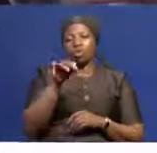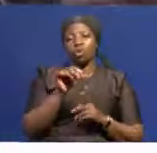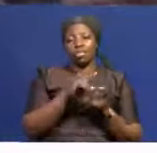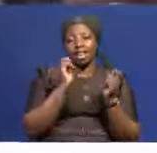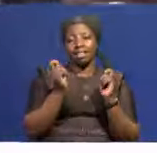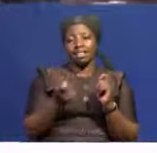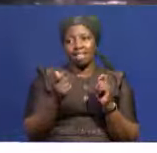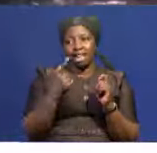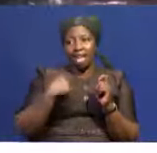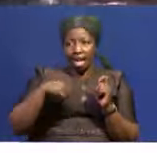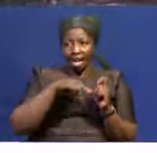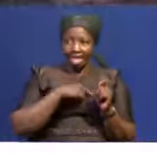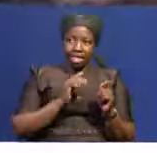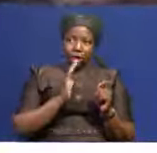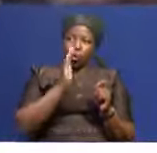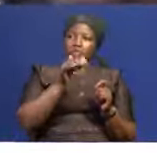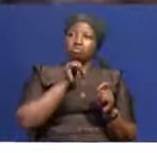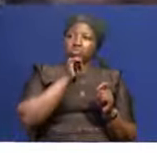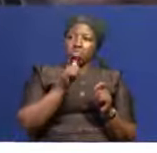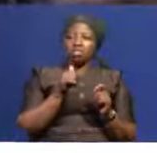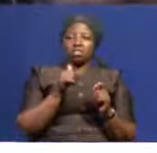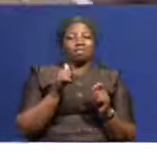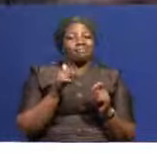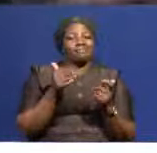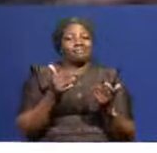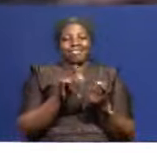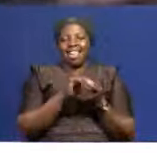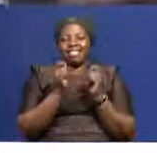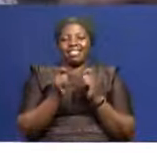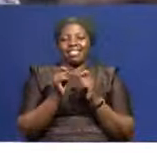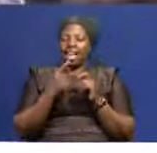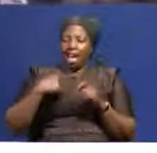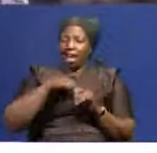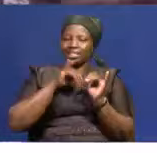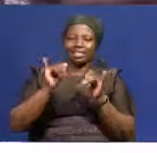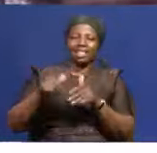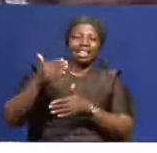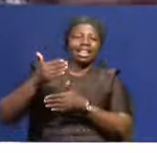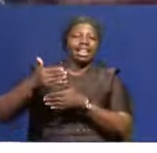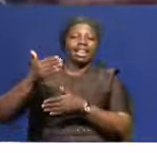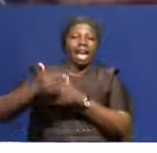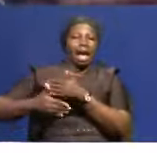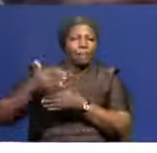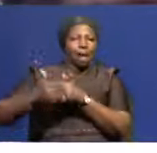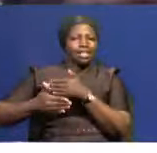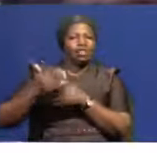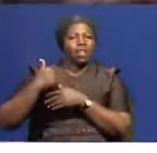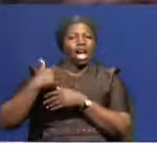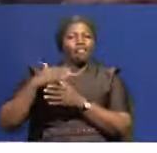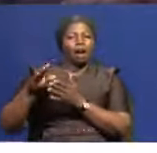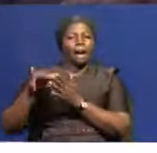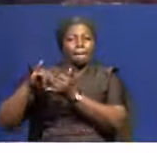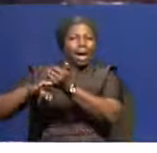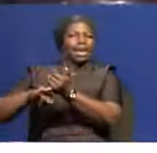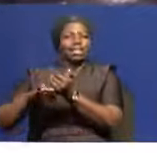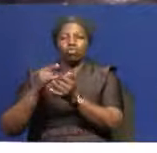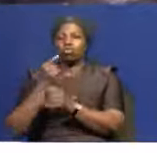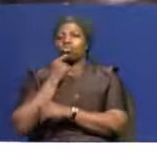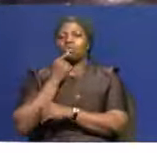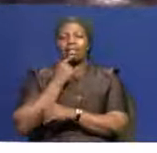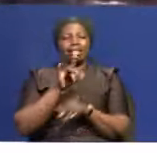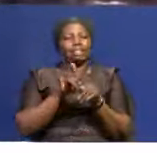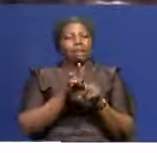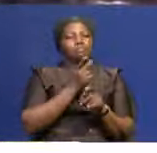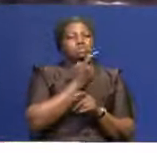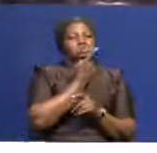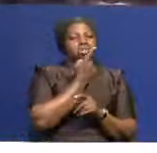mahali tutakwazwa kuwa majirani. Tuko majirani, tumeoa Turkana. Turkana wamepoko. Sasa nini?